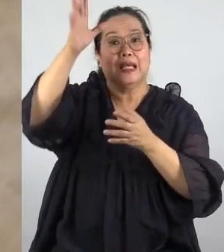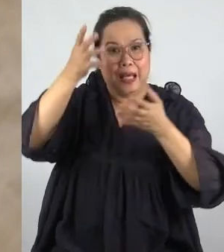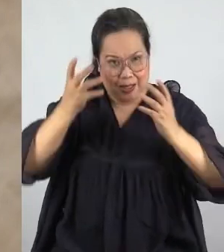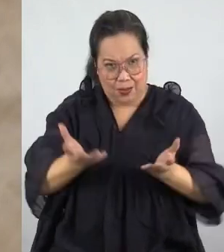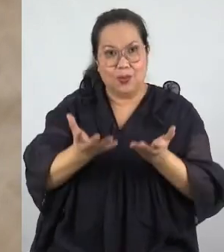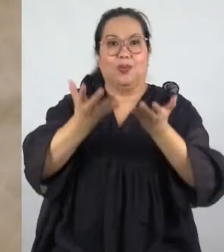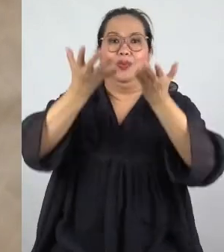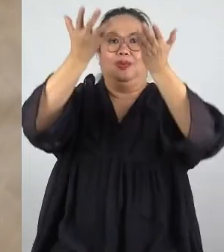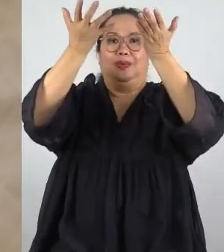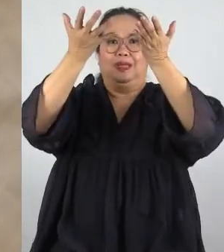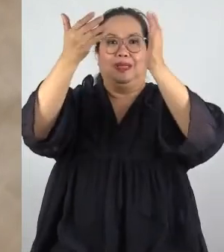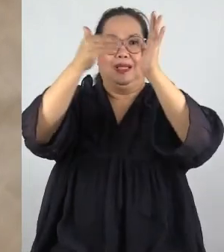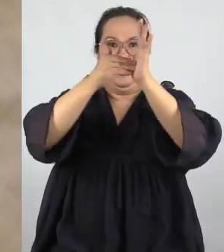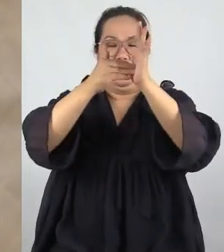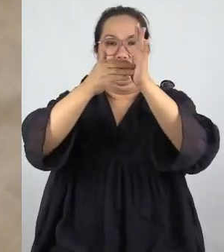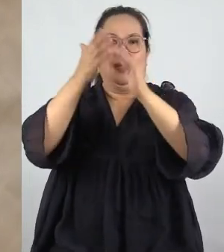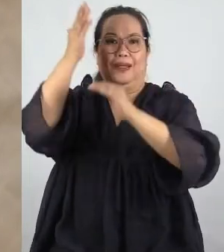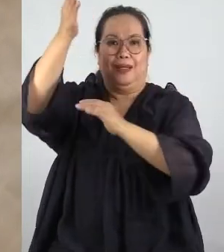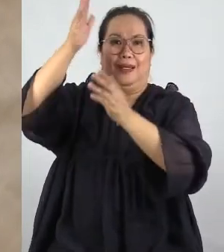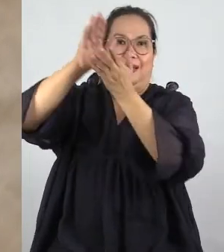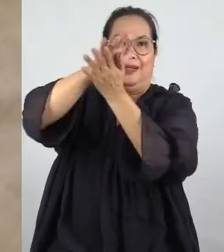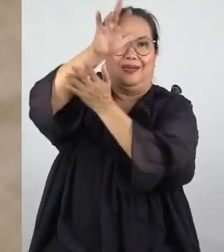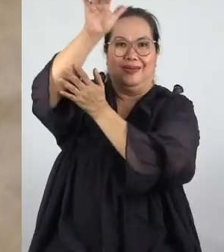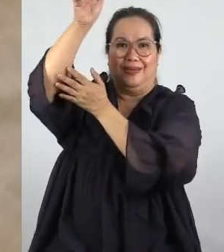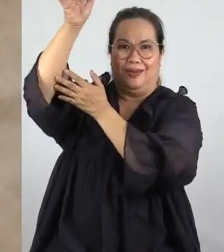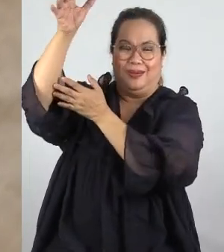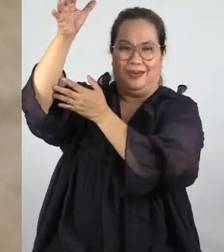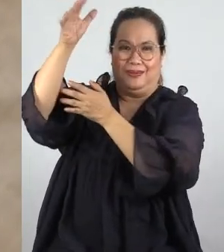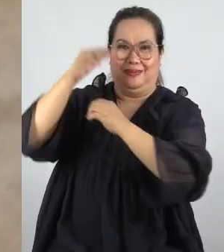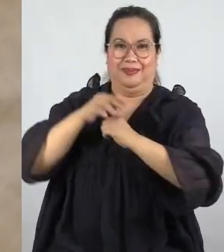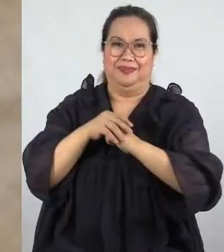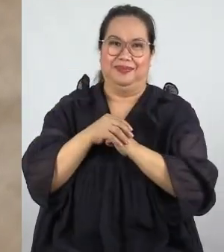muli sa kanyang kaluwalhatian.